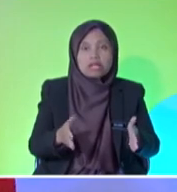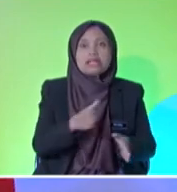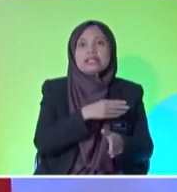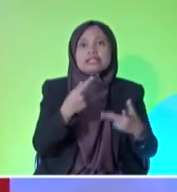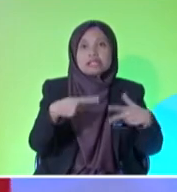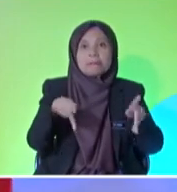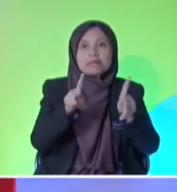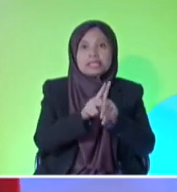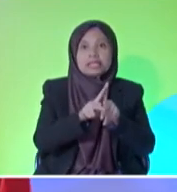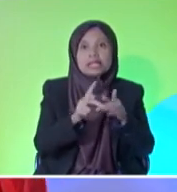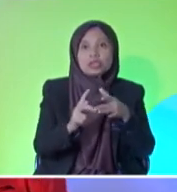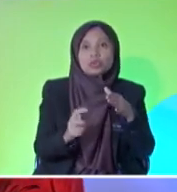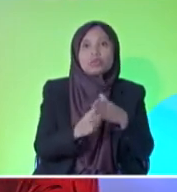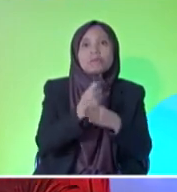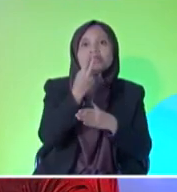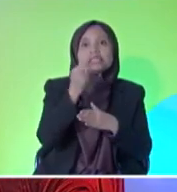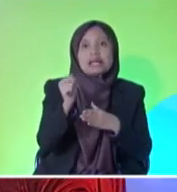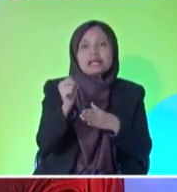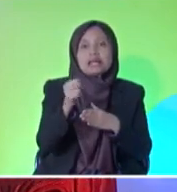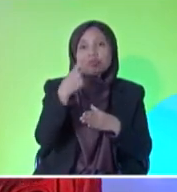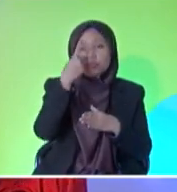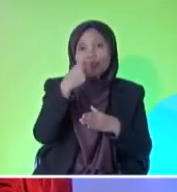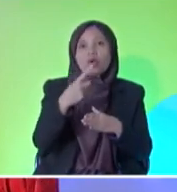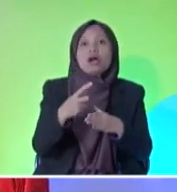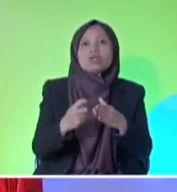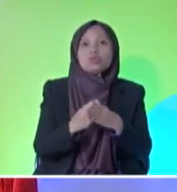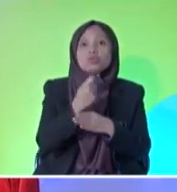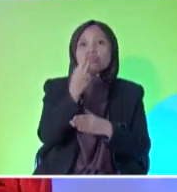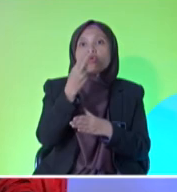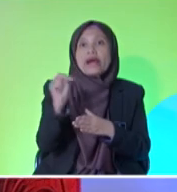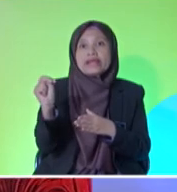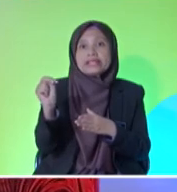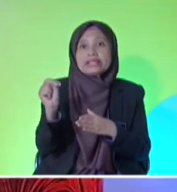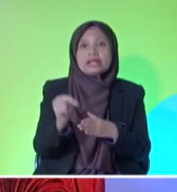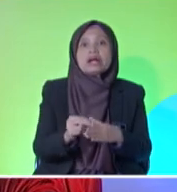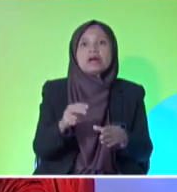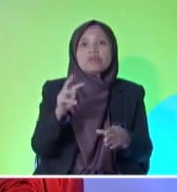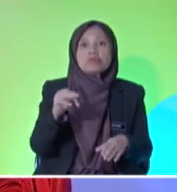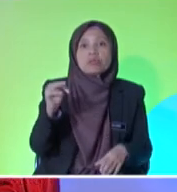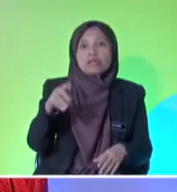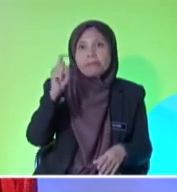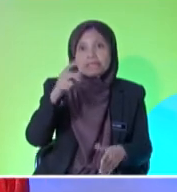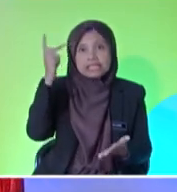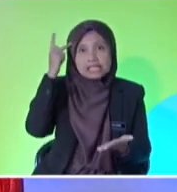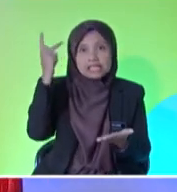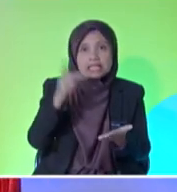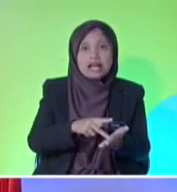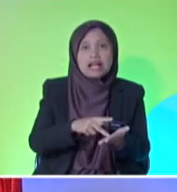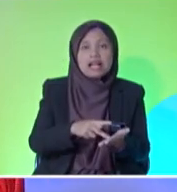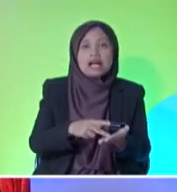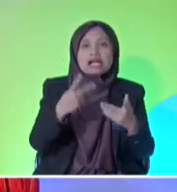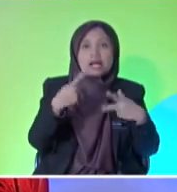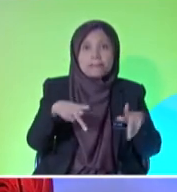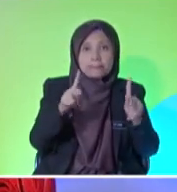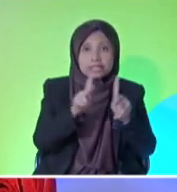ini yang kita tidak belajar hari ini jadi murid-murid di sana pastikan mereka kenal Apakah itu kepentingan